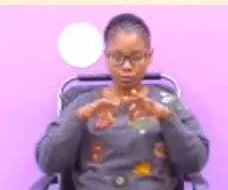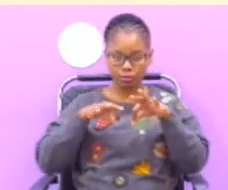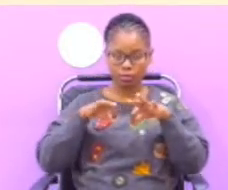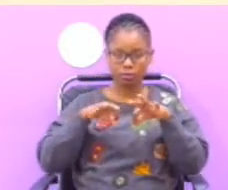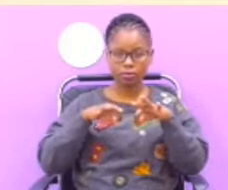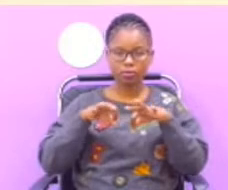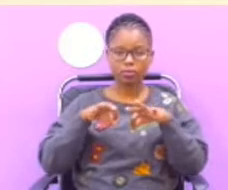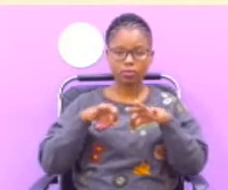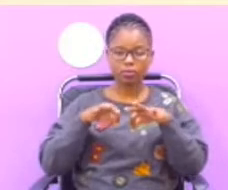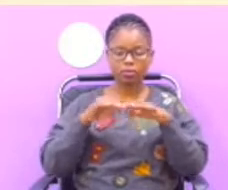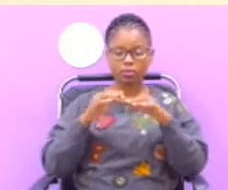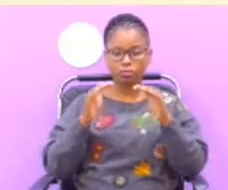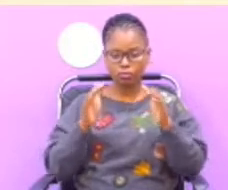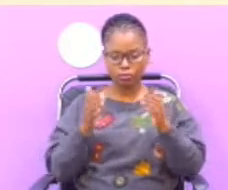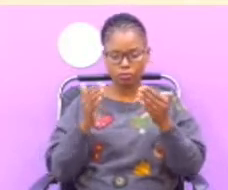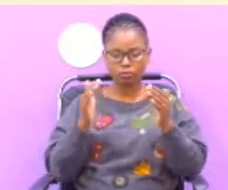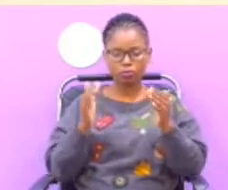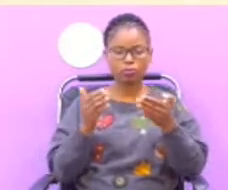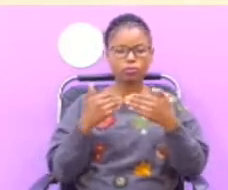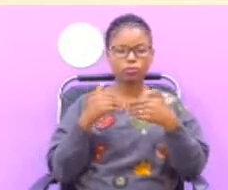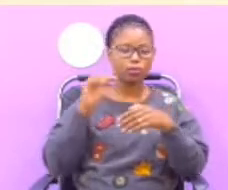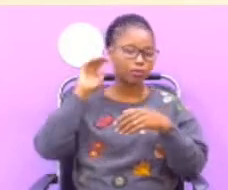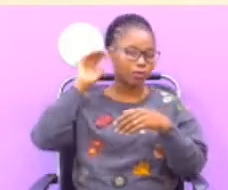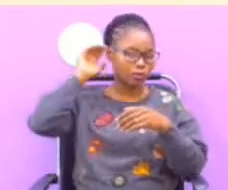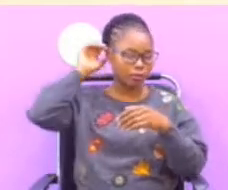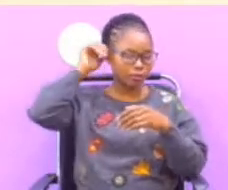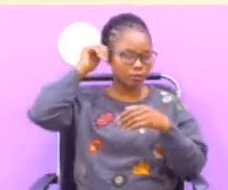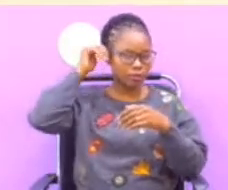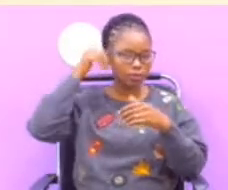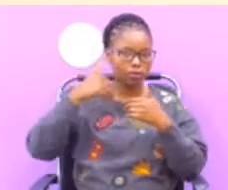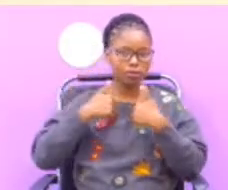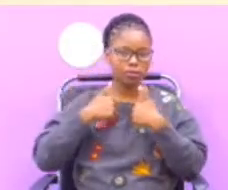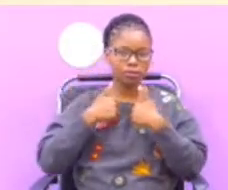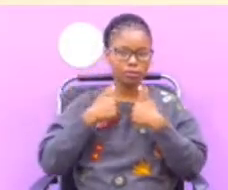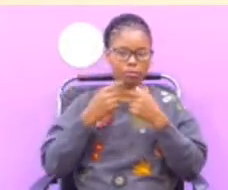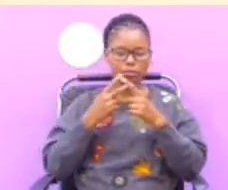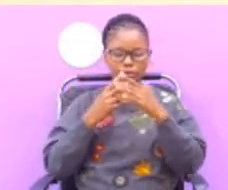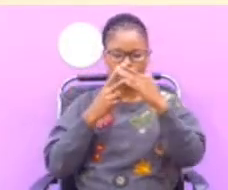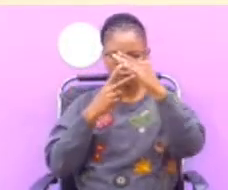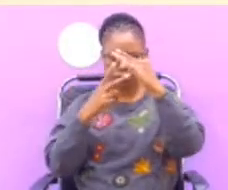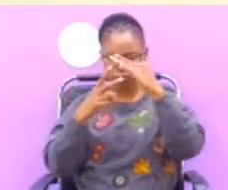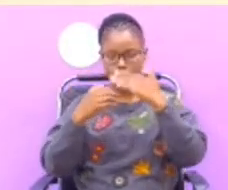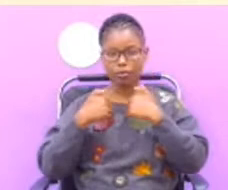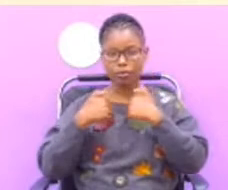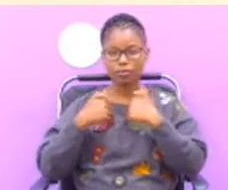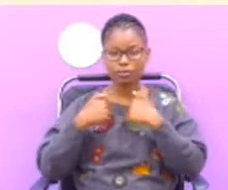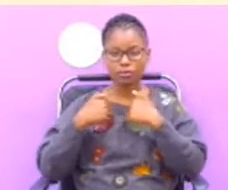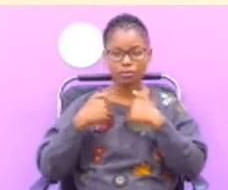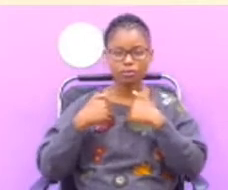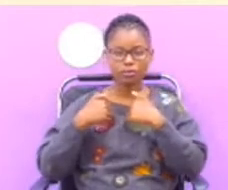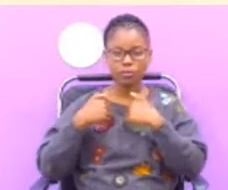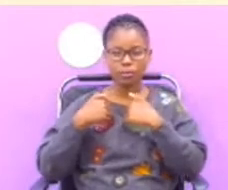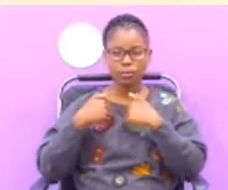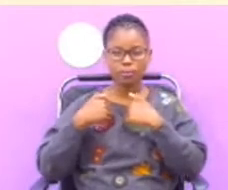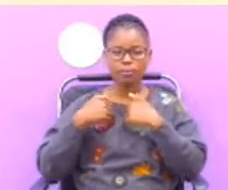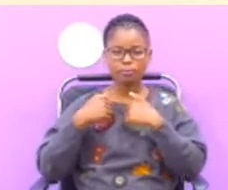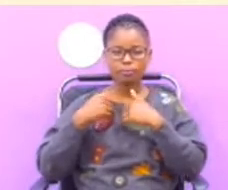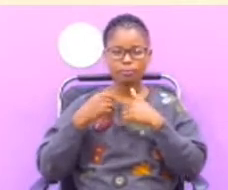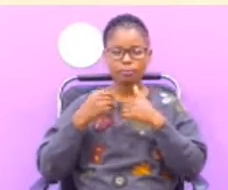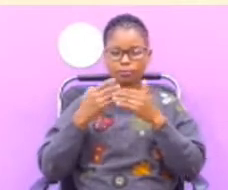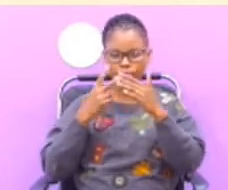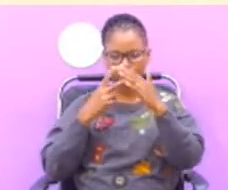nĩ mũrĩithi nĩ kũrĩithia ararĩithia ng'ondu no nĩ kũrĩ na maũndũ arona nĩ kũrĩ na woni